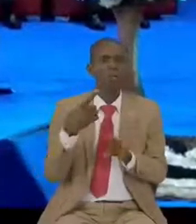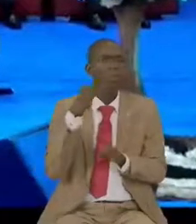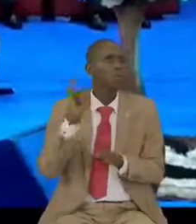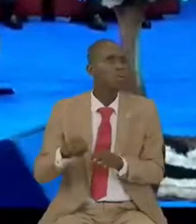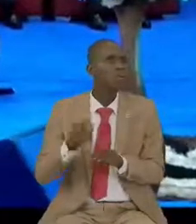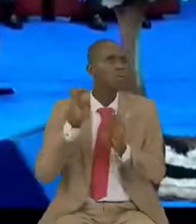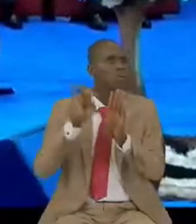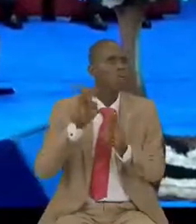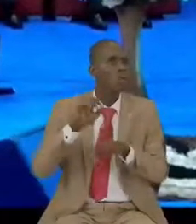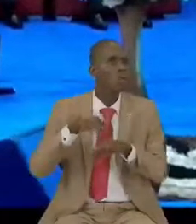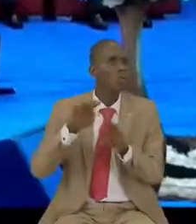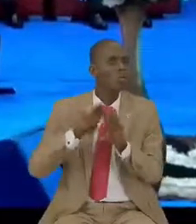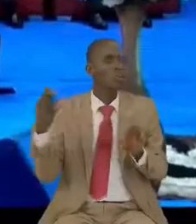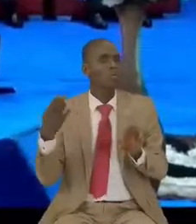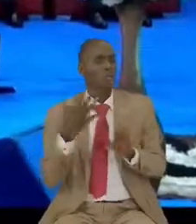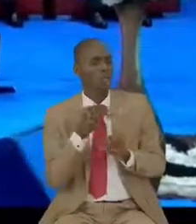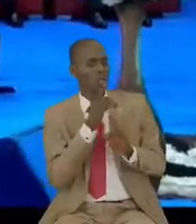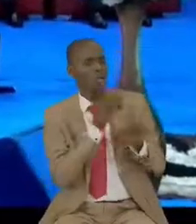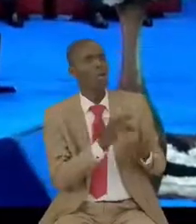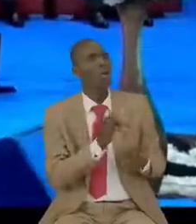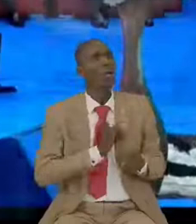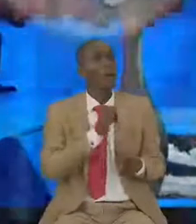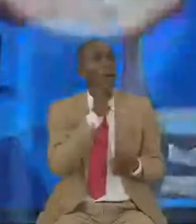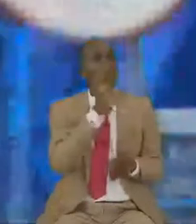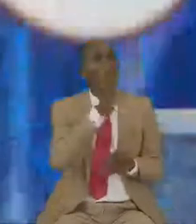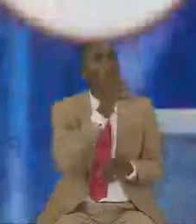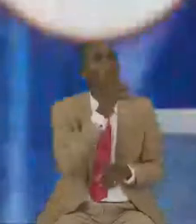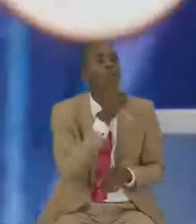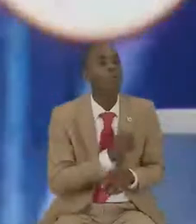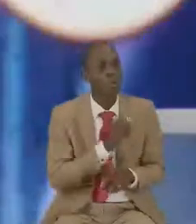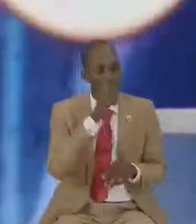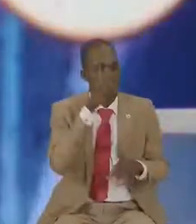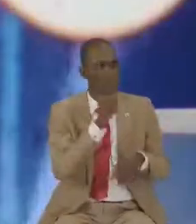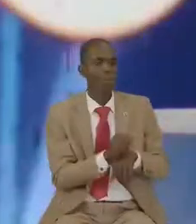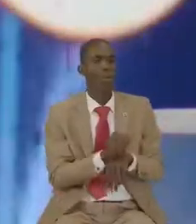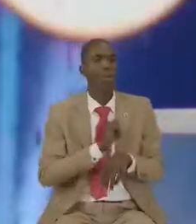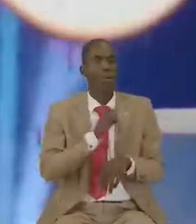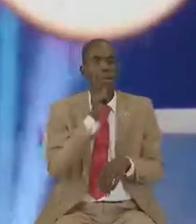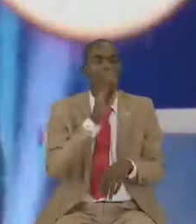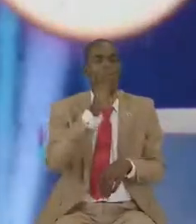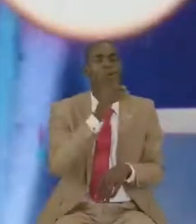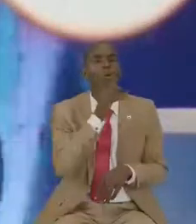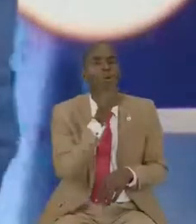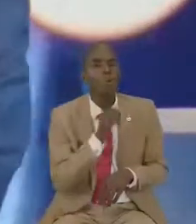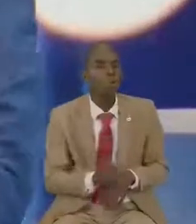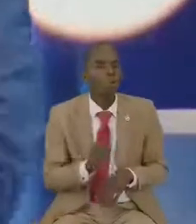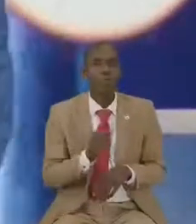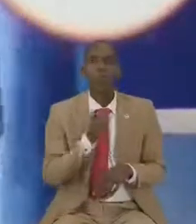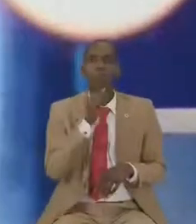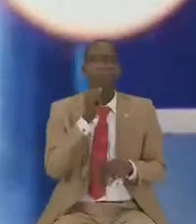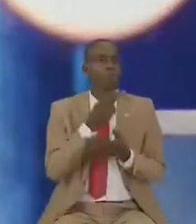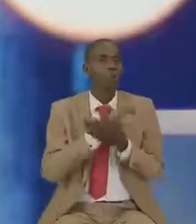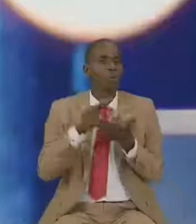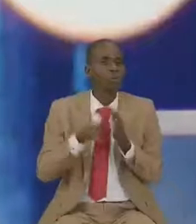dis, mais c'est qui tape à ma porte? Et la voix dit, oui, je suis ton ancienne habitude. Oui, je